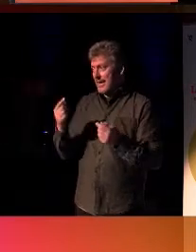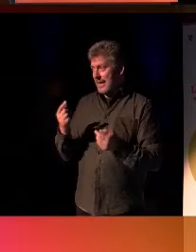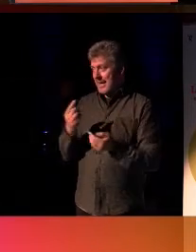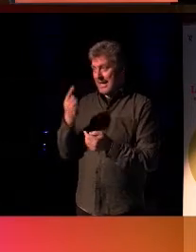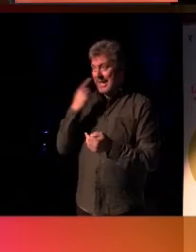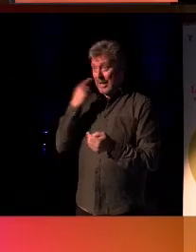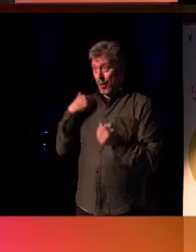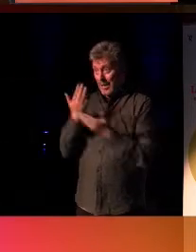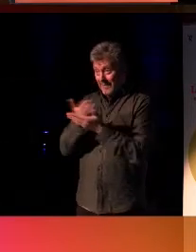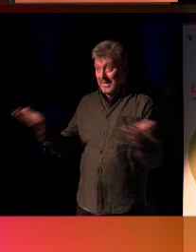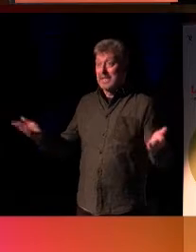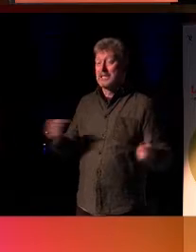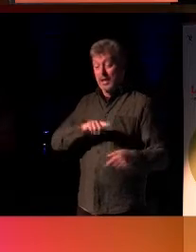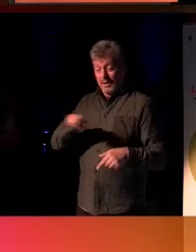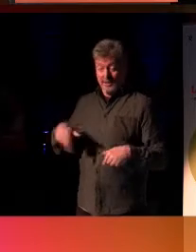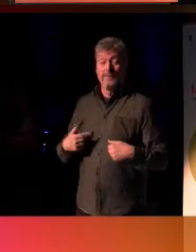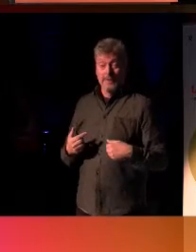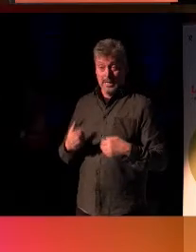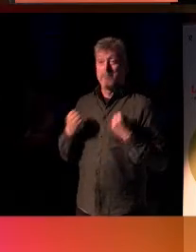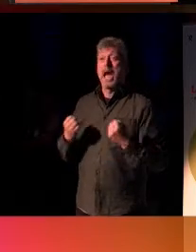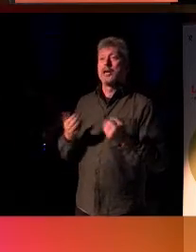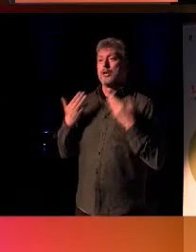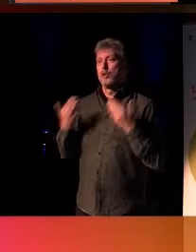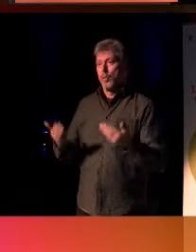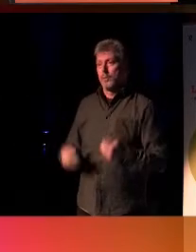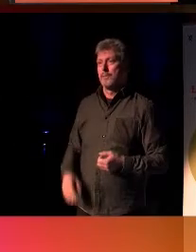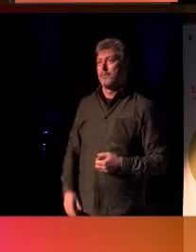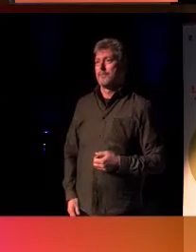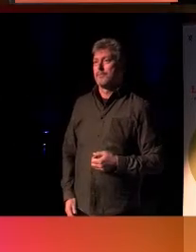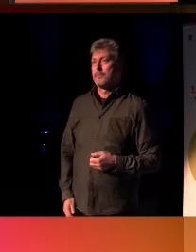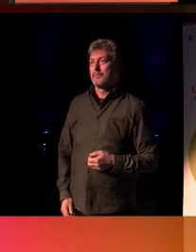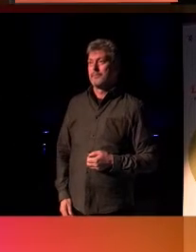at vi etter hvert behersker så godt i går.